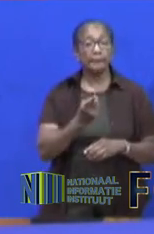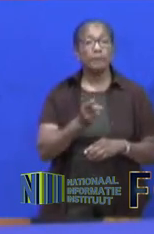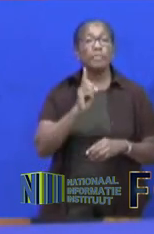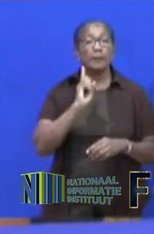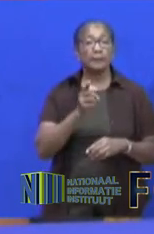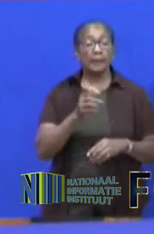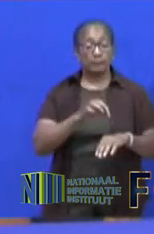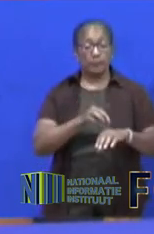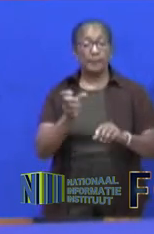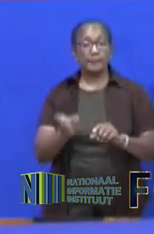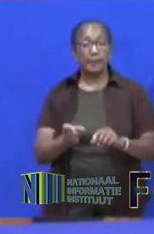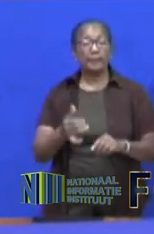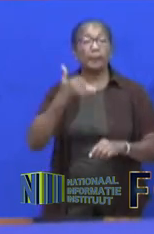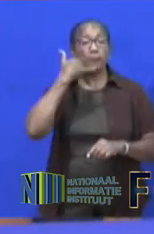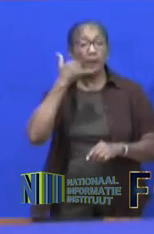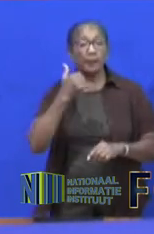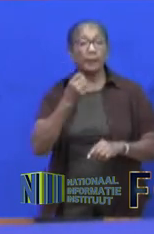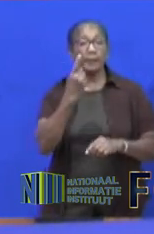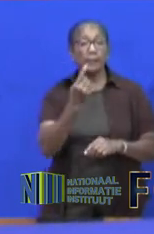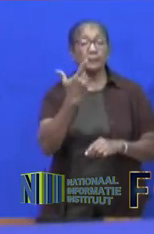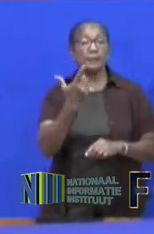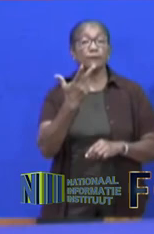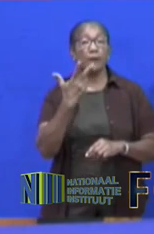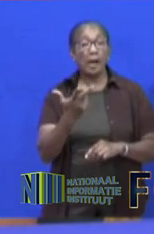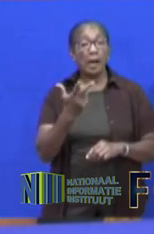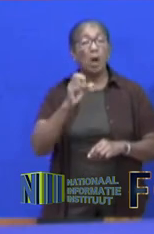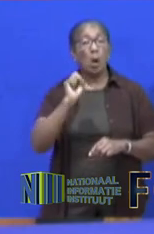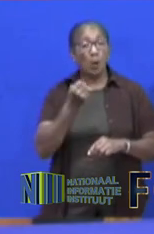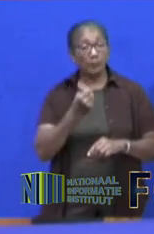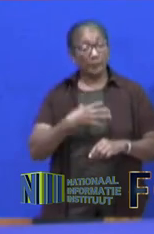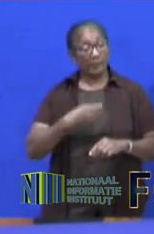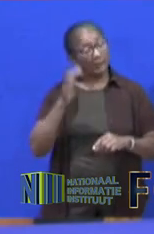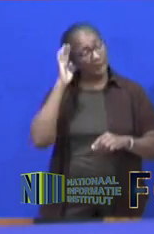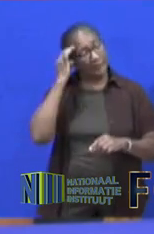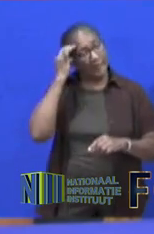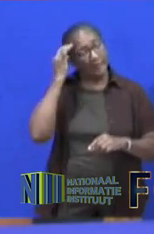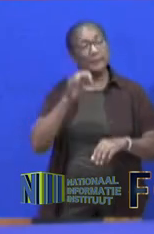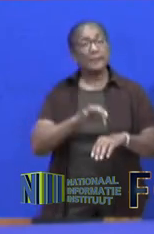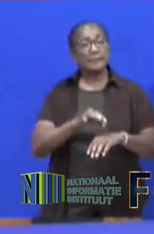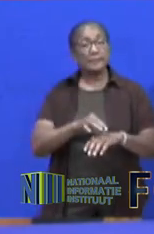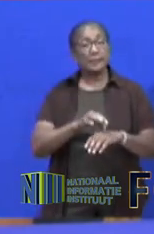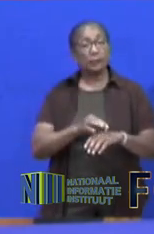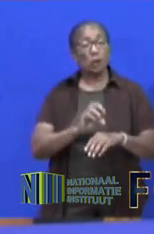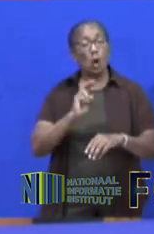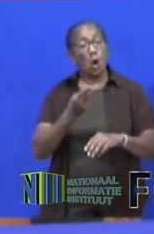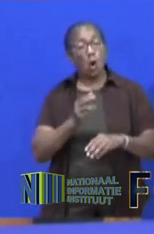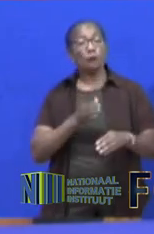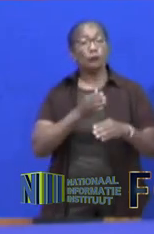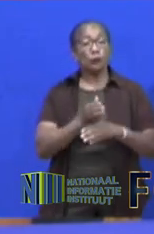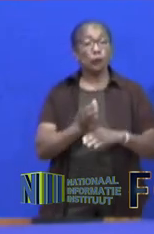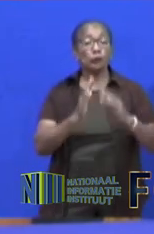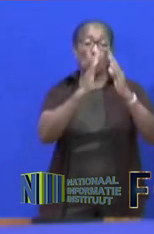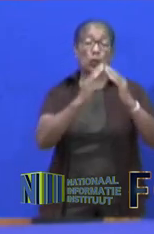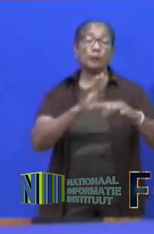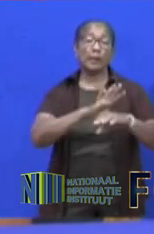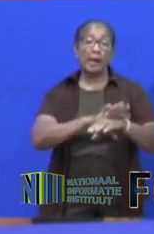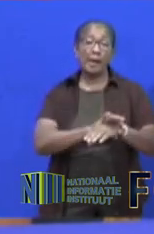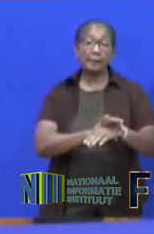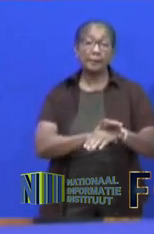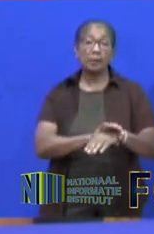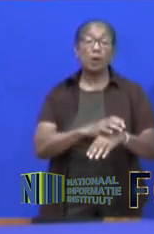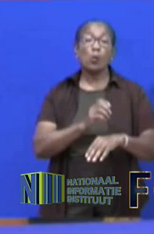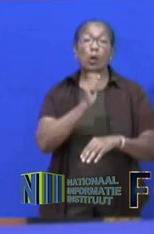dat patiënten die bellen naar 178 vanwege hun ziektebeeld of door de huisartsen van de patiënt